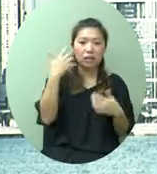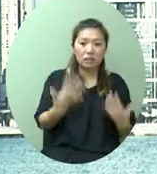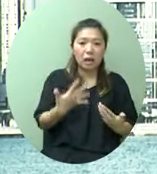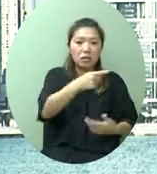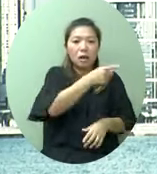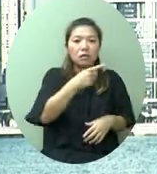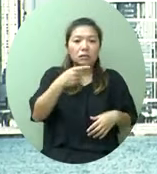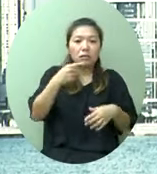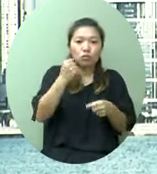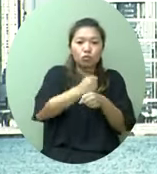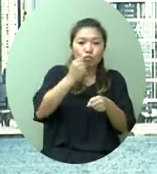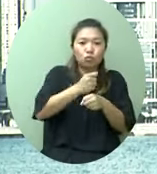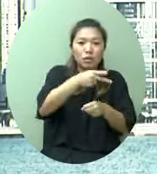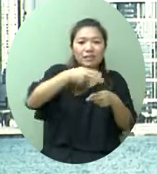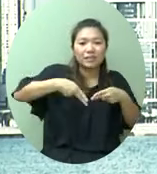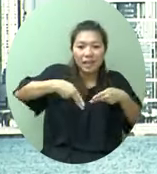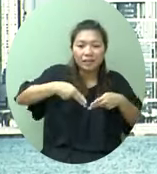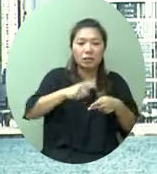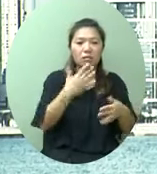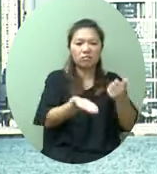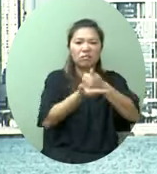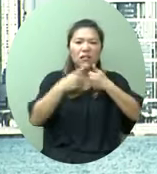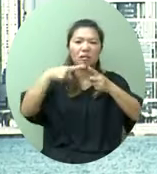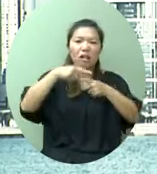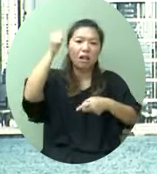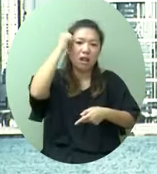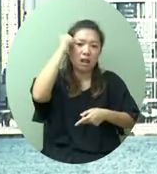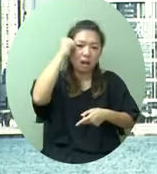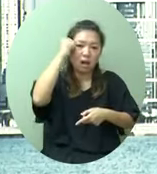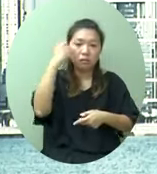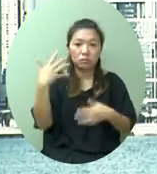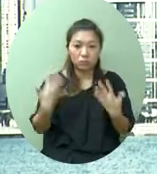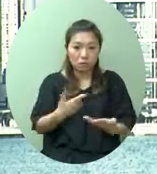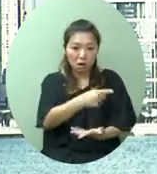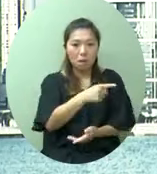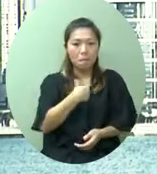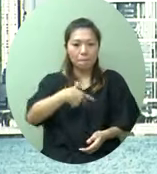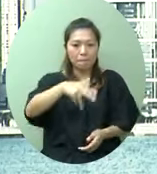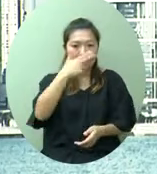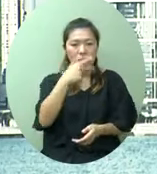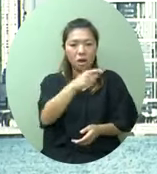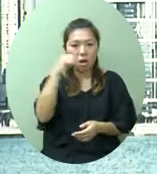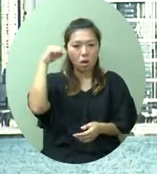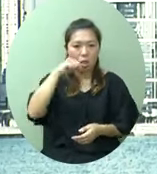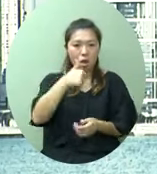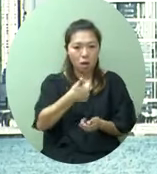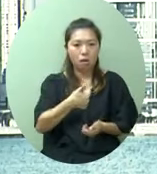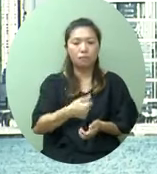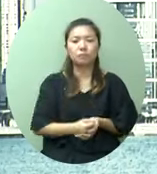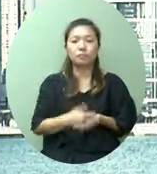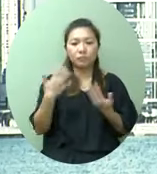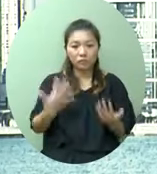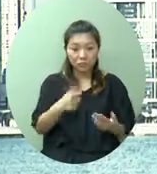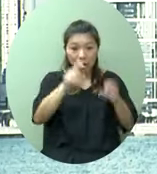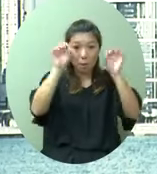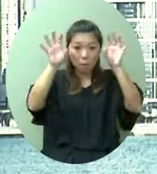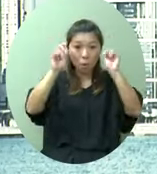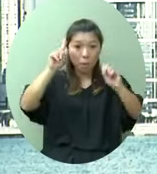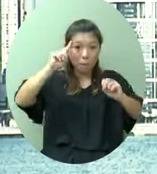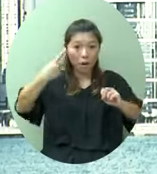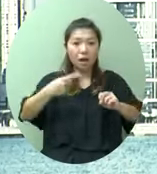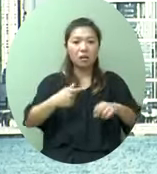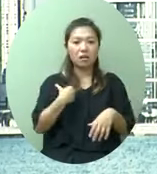開始入。咁所以呢啲數據全部都係好令人振奮。咁所以我覺得呢一份施政報告喺咁嘅